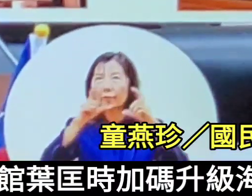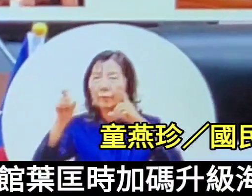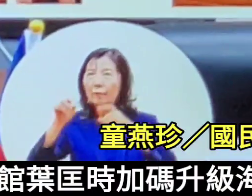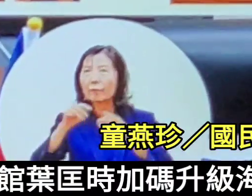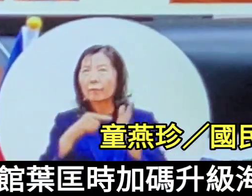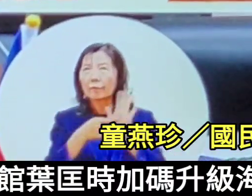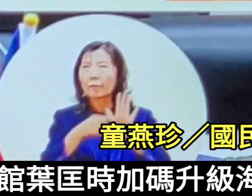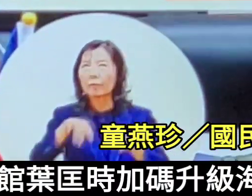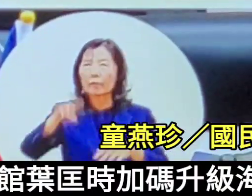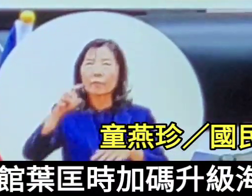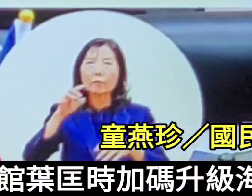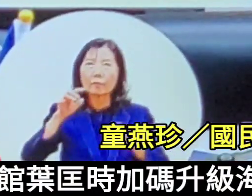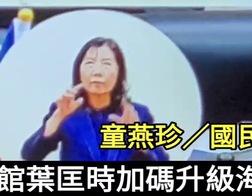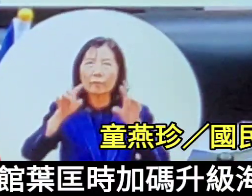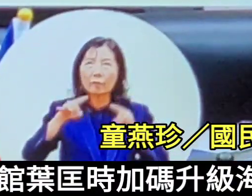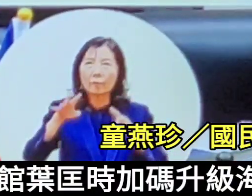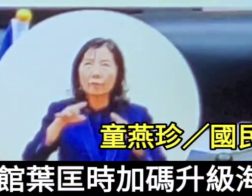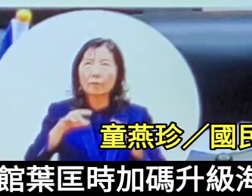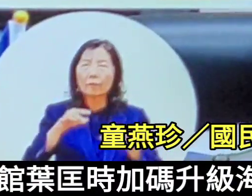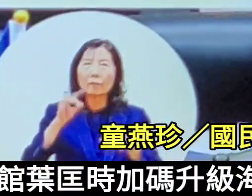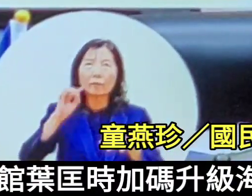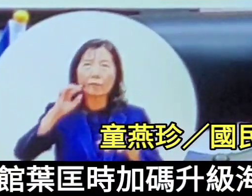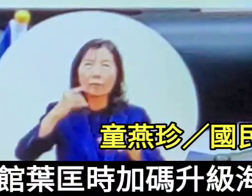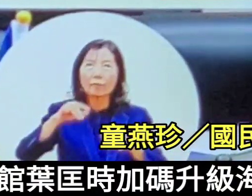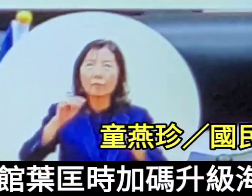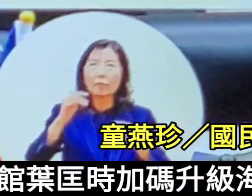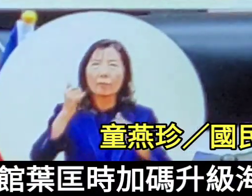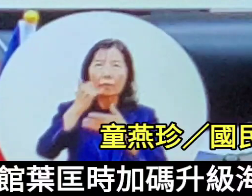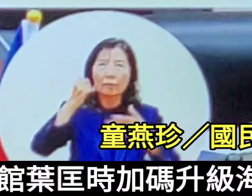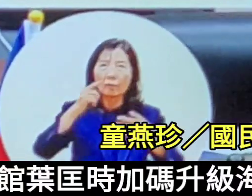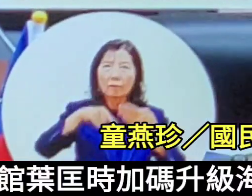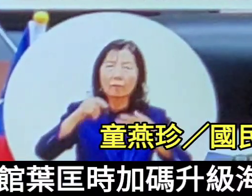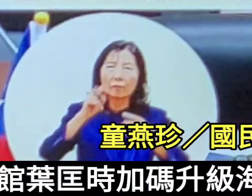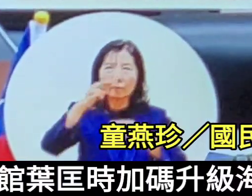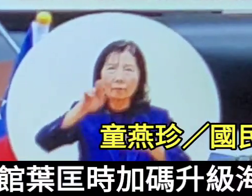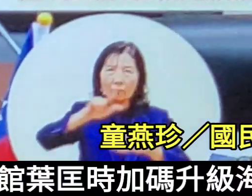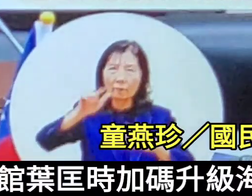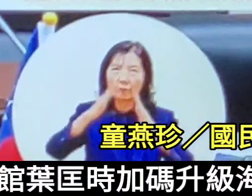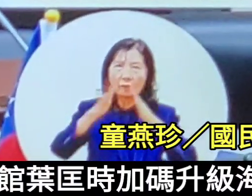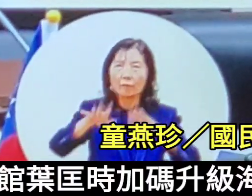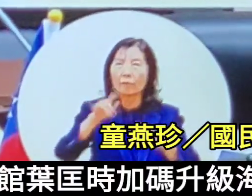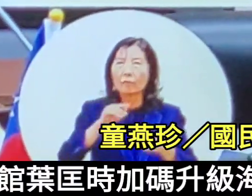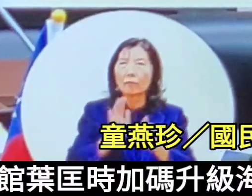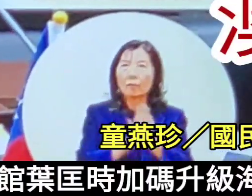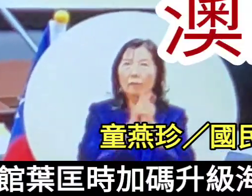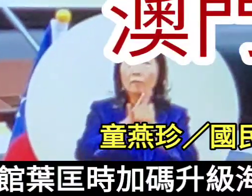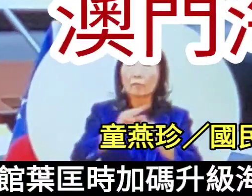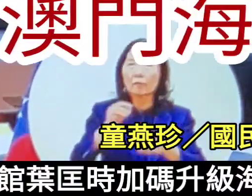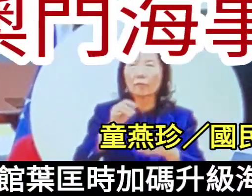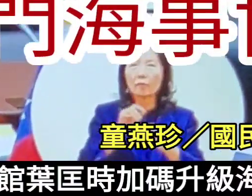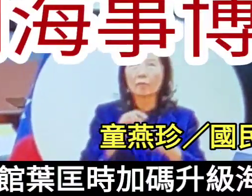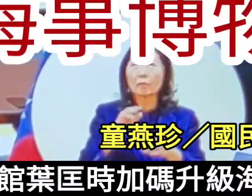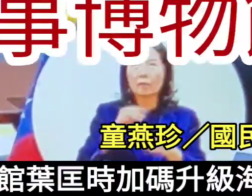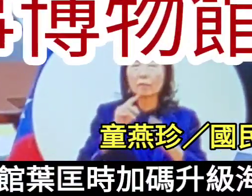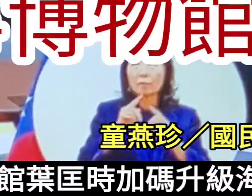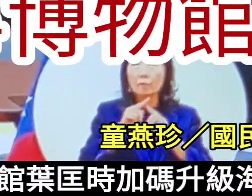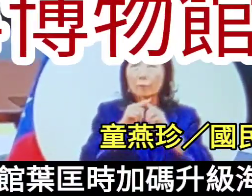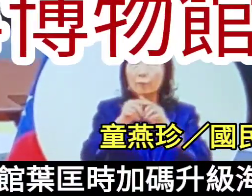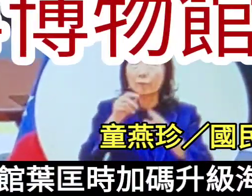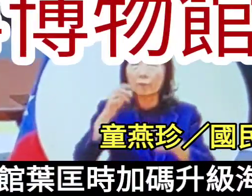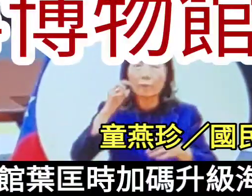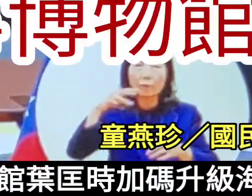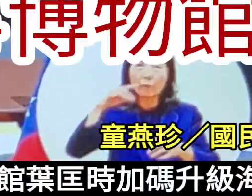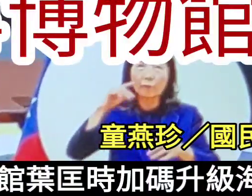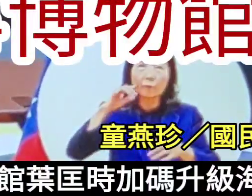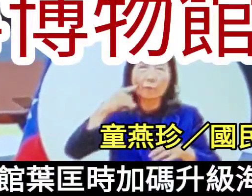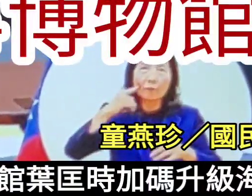到过澳门的海事博物馆，我也去特别跑去长荣。那我推动的时候，我跑去特别跑到澳门去看澳门的海